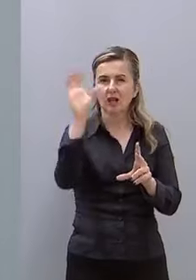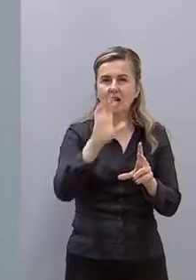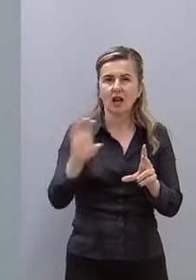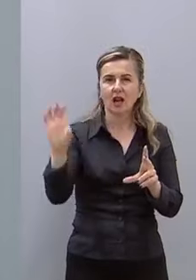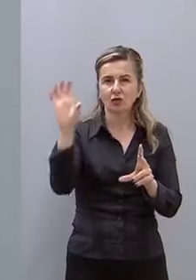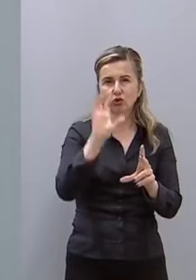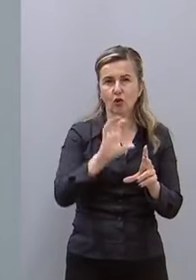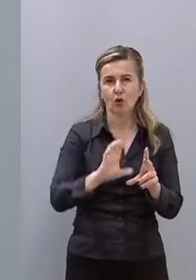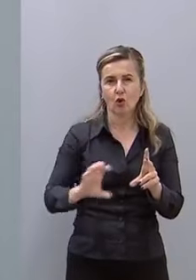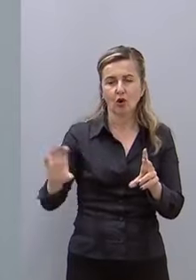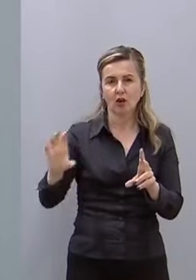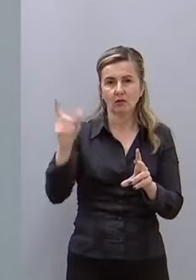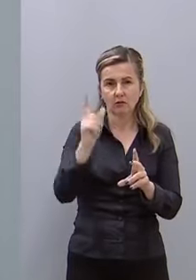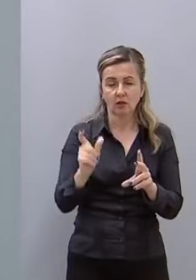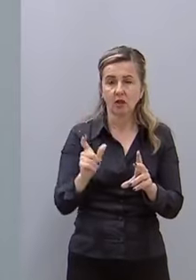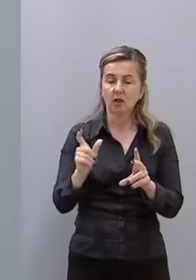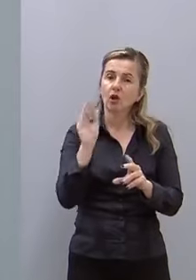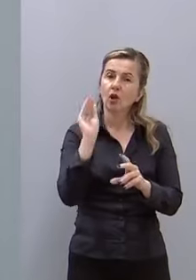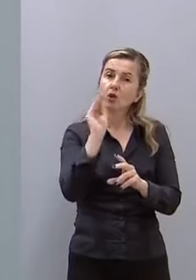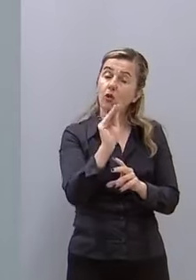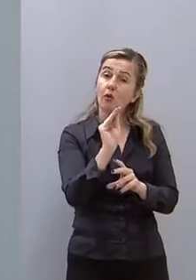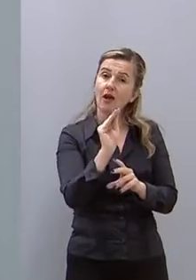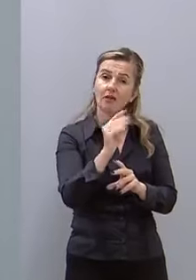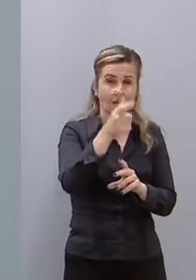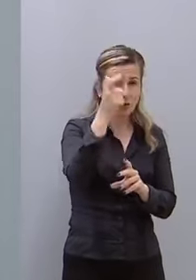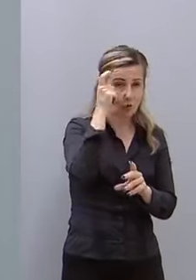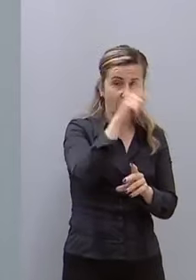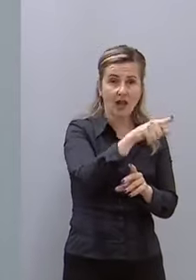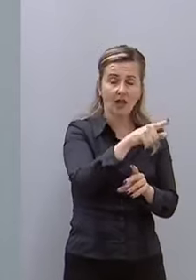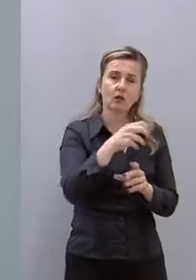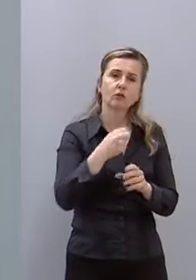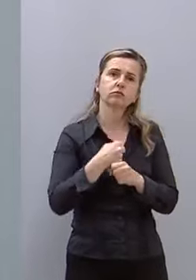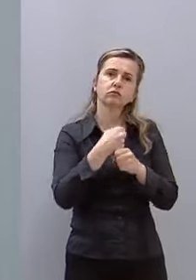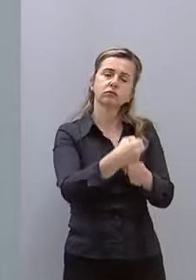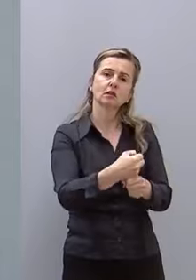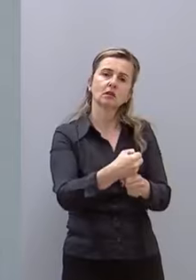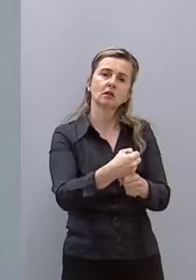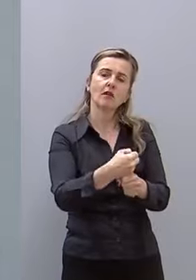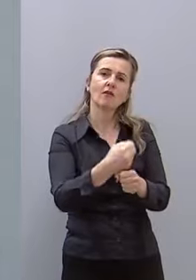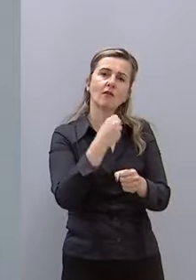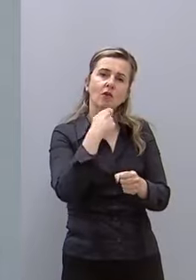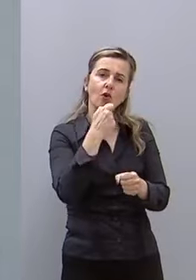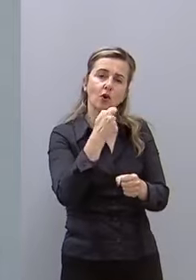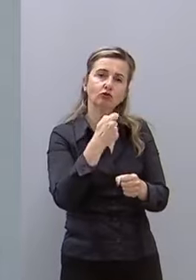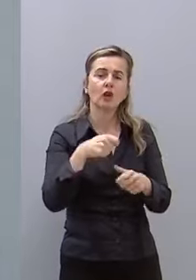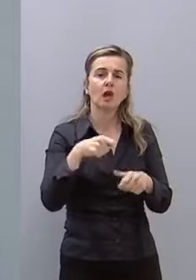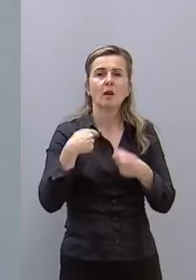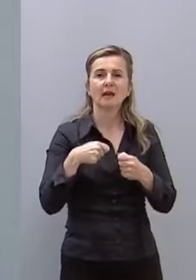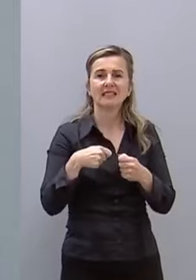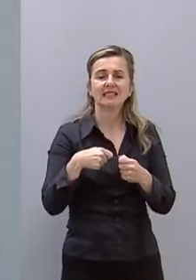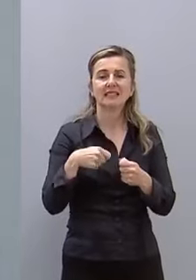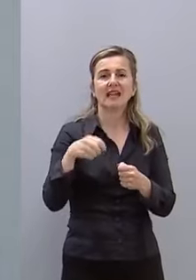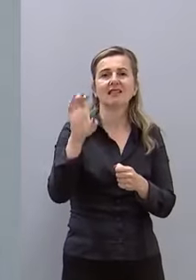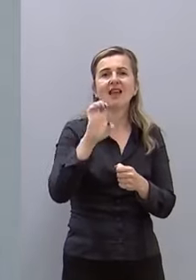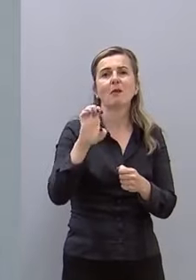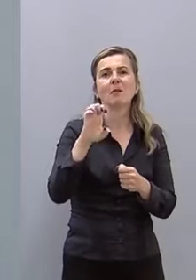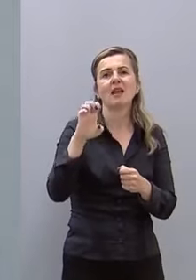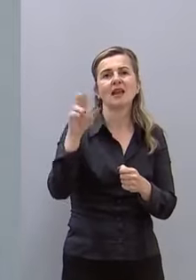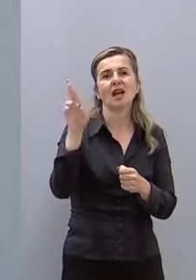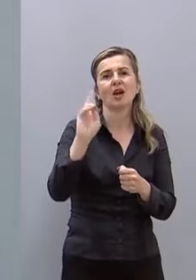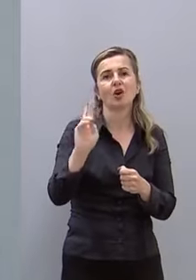al al governo portata avanti dal presidente l'emilia romagna che diciamo il rappresentante